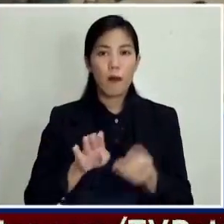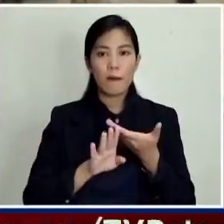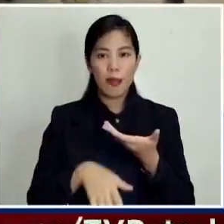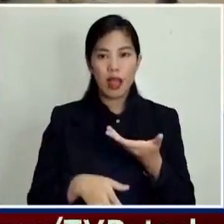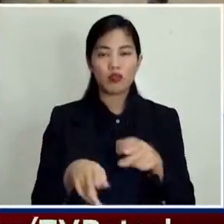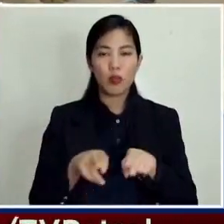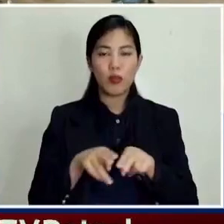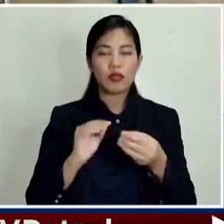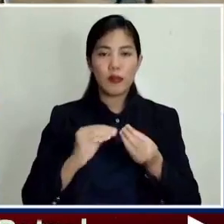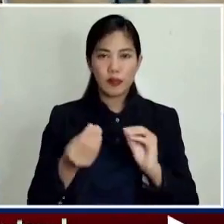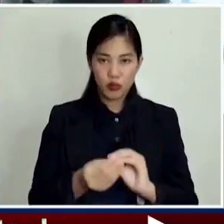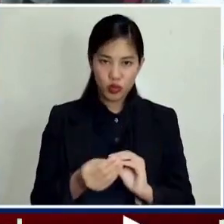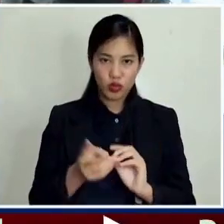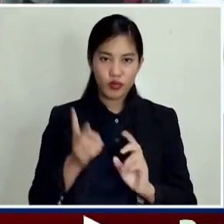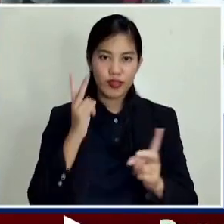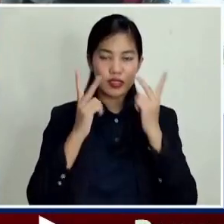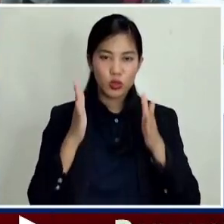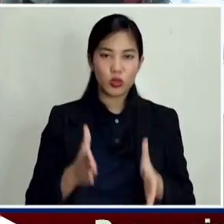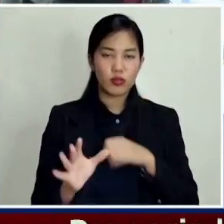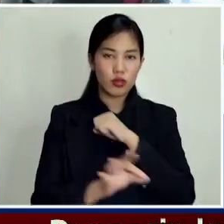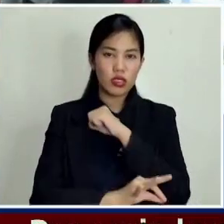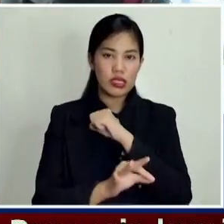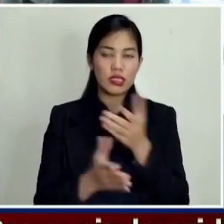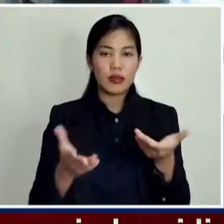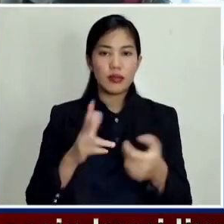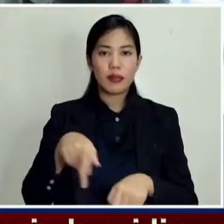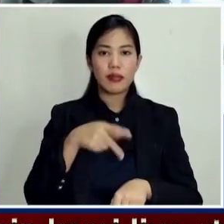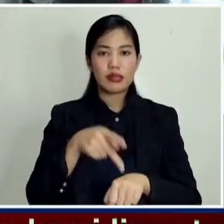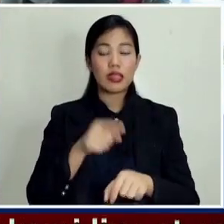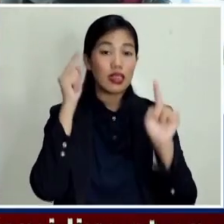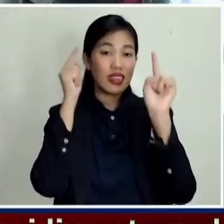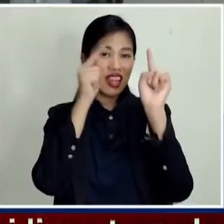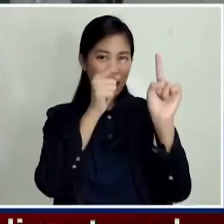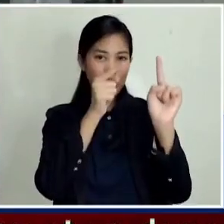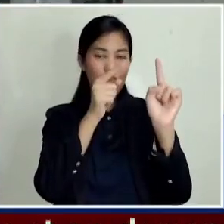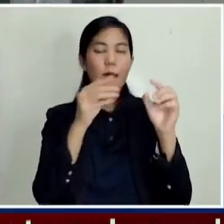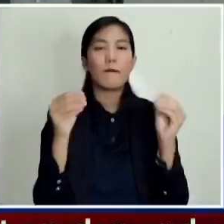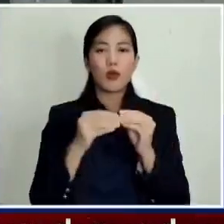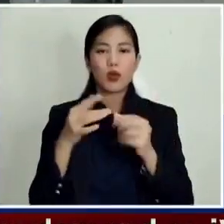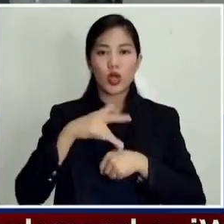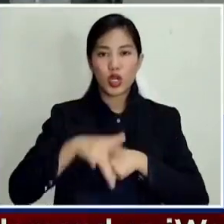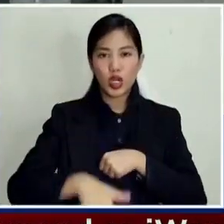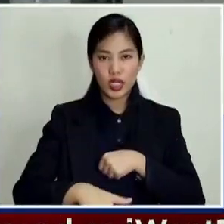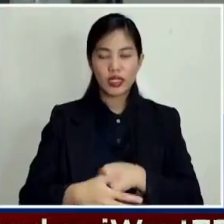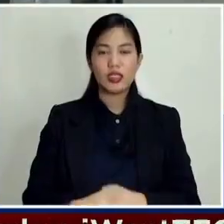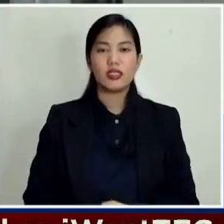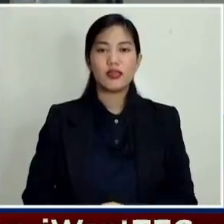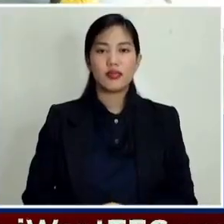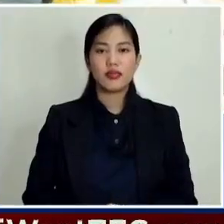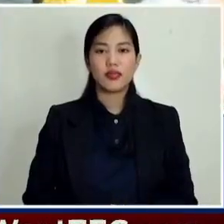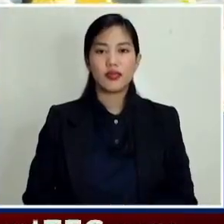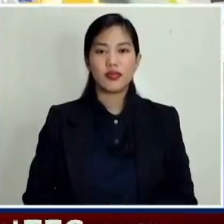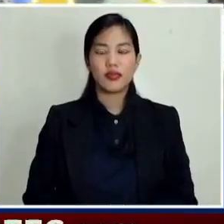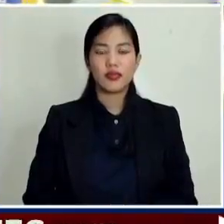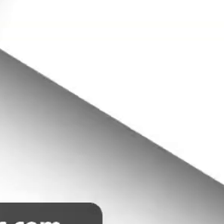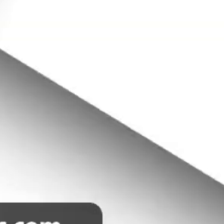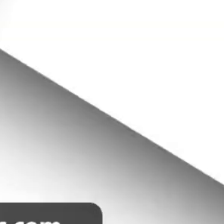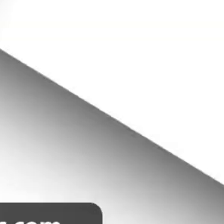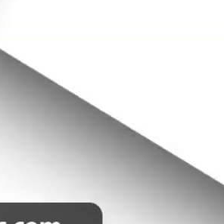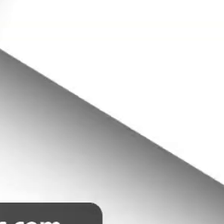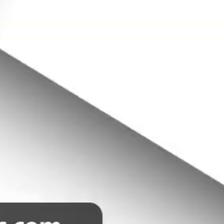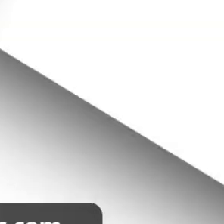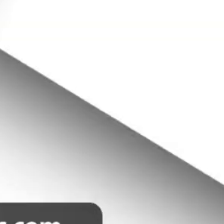mga turista. Sa ngayon, pumapalo na sa 1.3 million ang tourist arrival sa Pilipinas mula nang magbukas sa